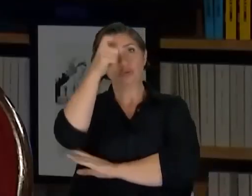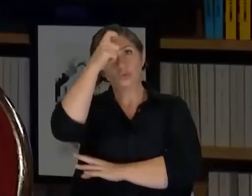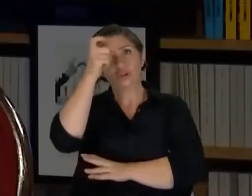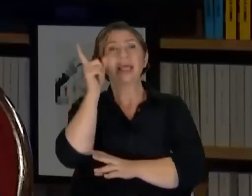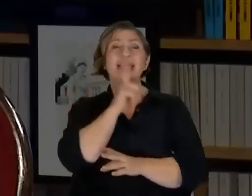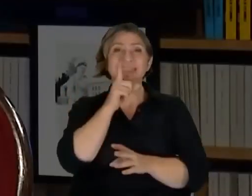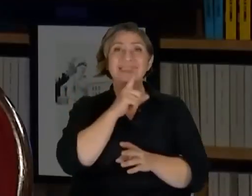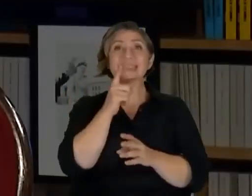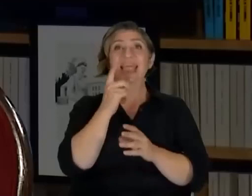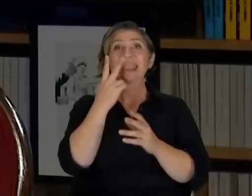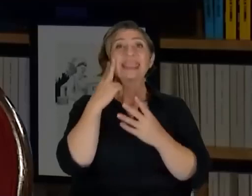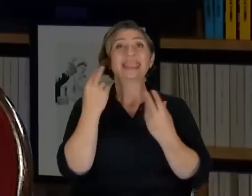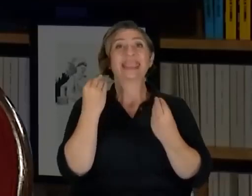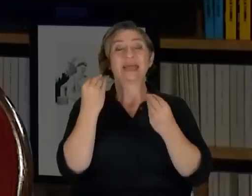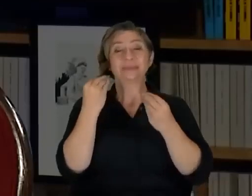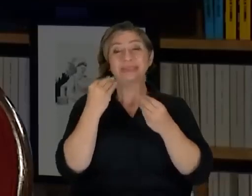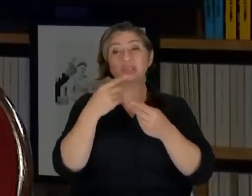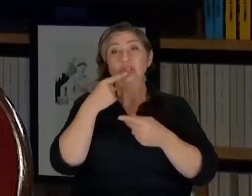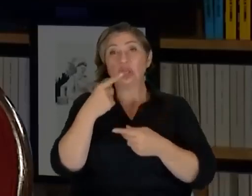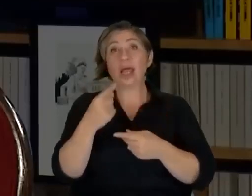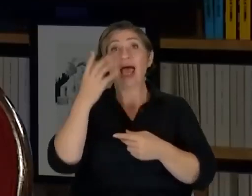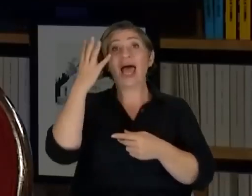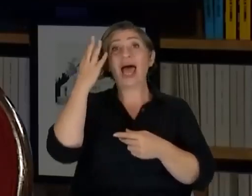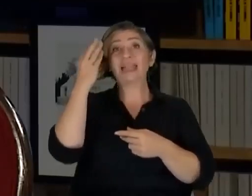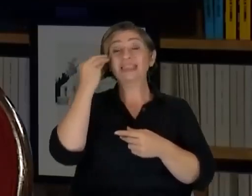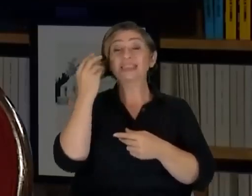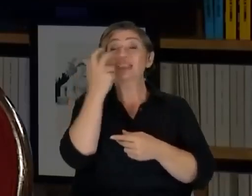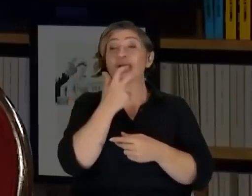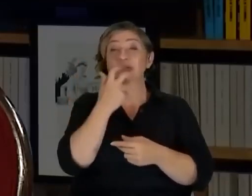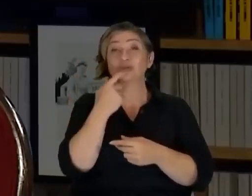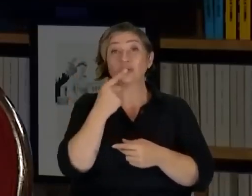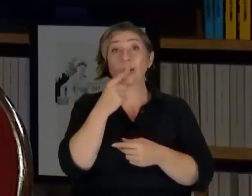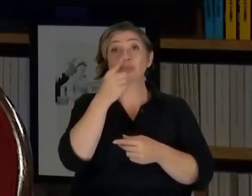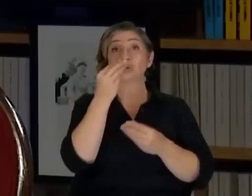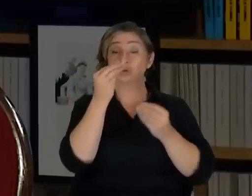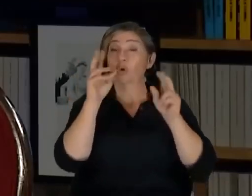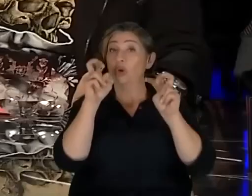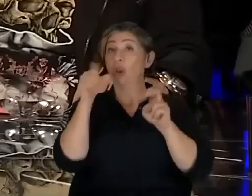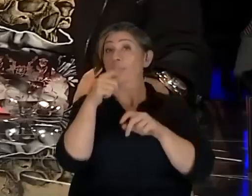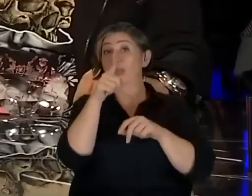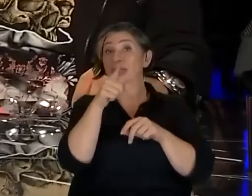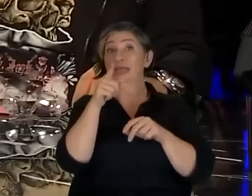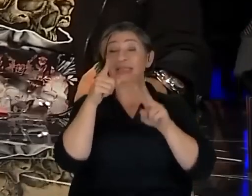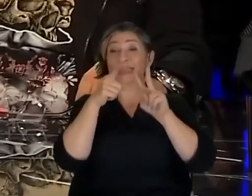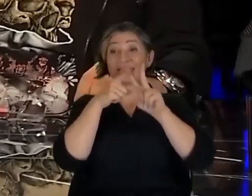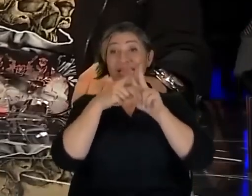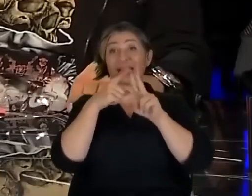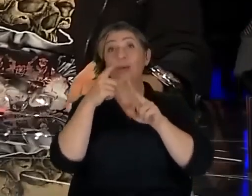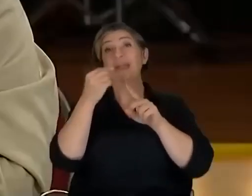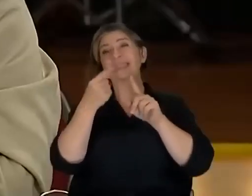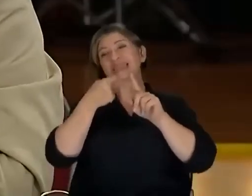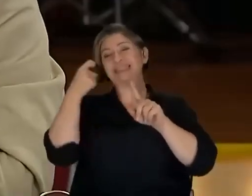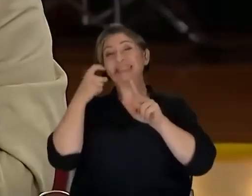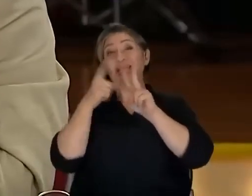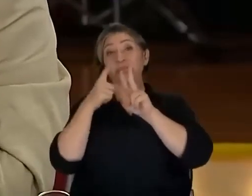de, İngilizce'de de. Temiz söylemek, anlaşılır şarkı söylemek. Şimdi bu konuda çok önemli. Birincisi Nat King Cole, biraz daha